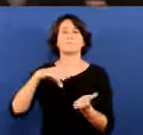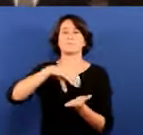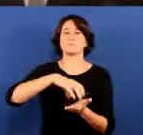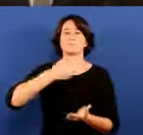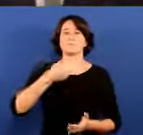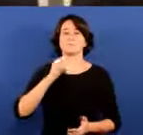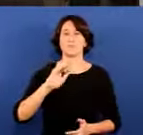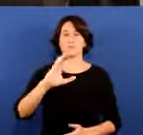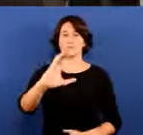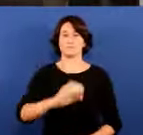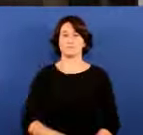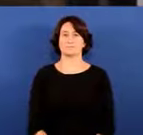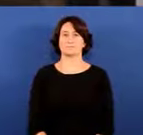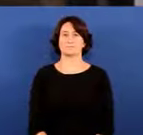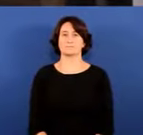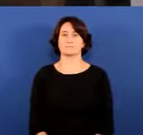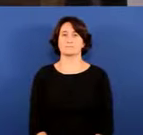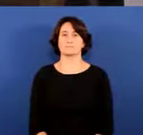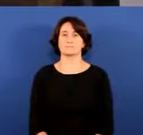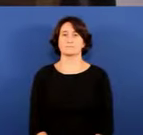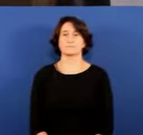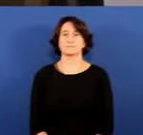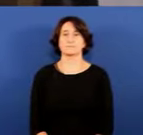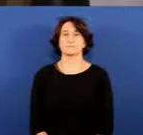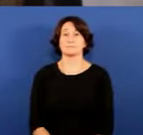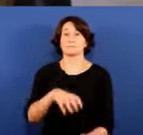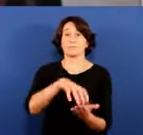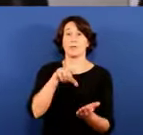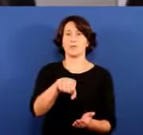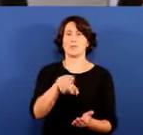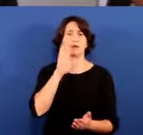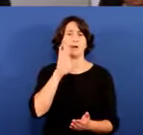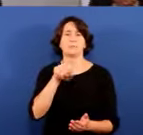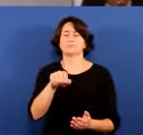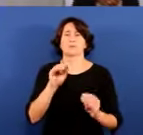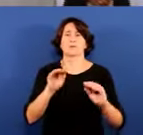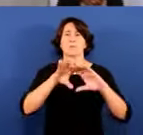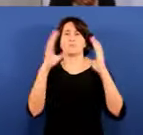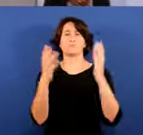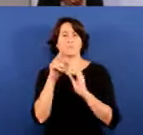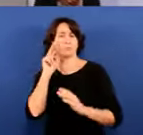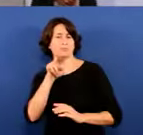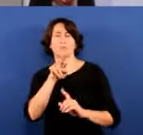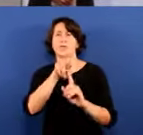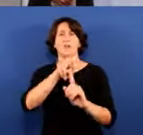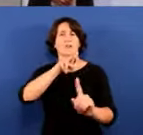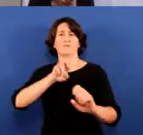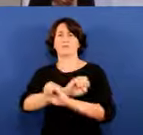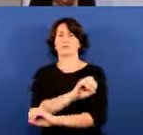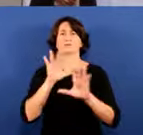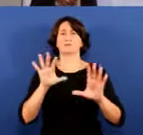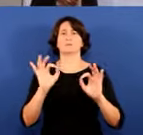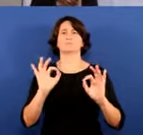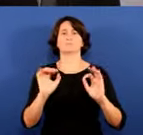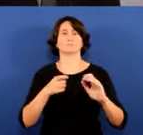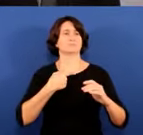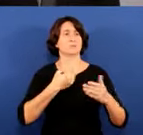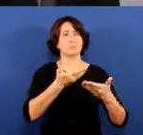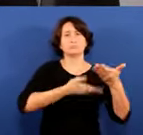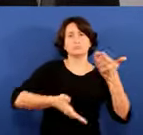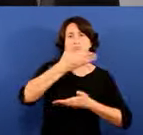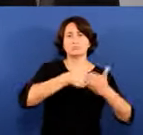AIC esperientzia munduan erreferentea baita berrikuntza konpartituari eta enpresa berrikuntzari dagokionez. Bizkaiko